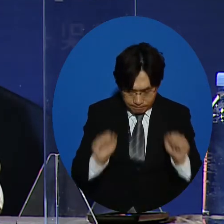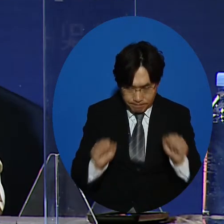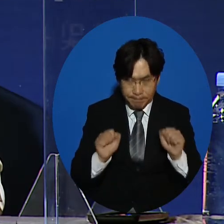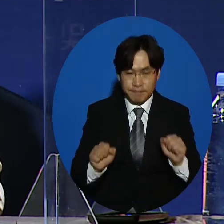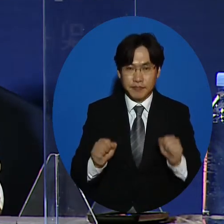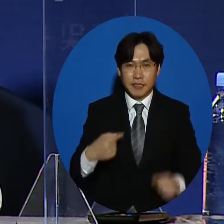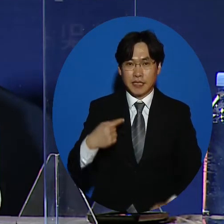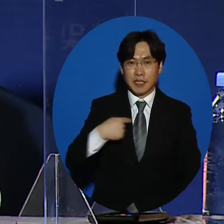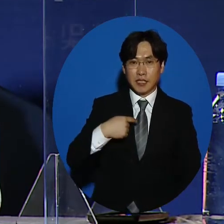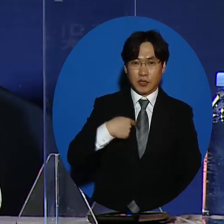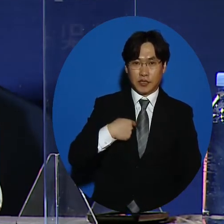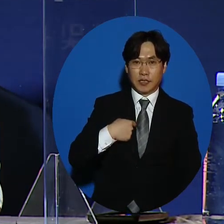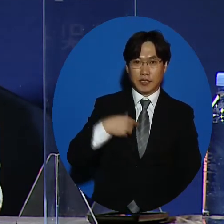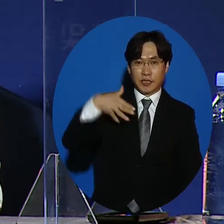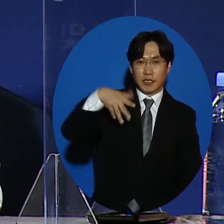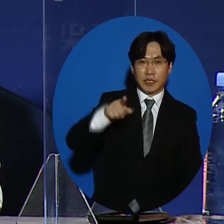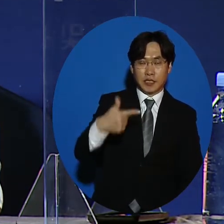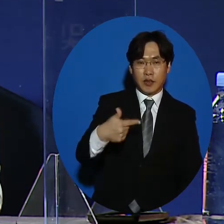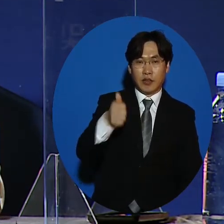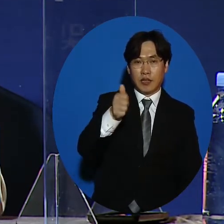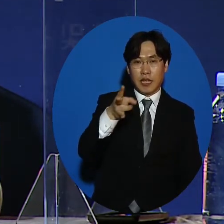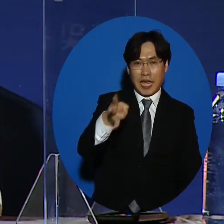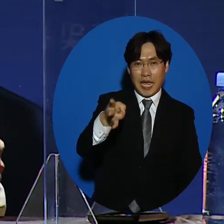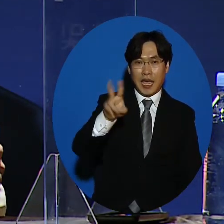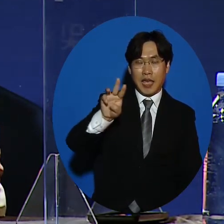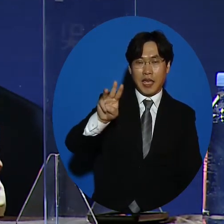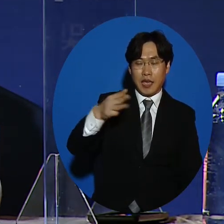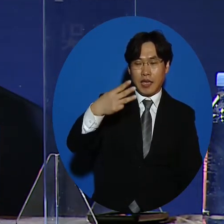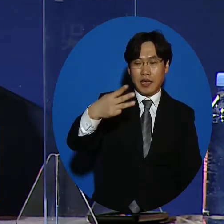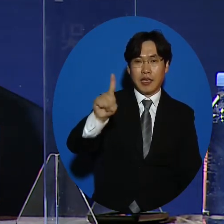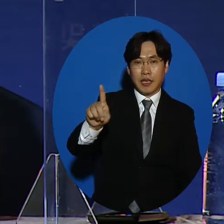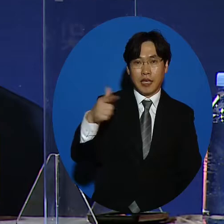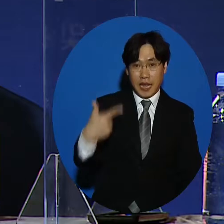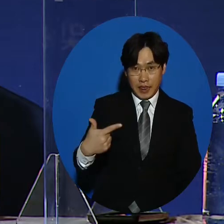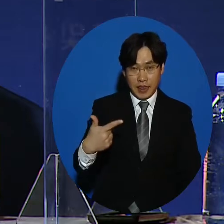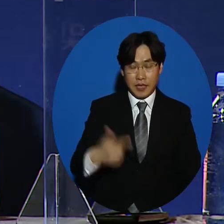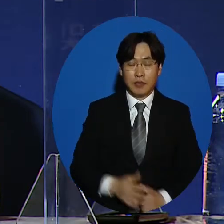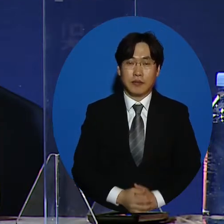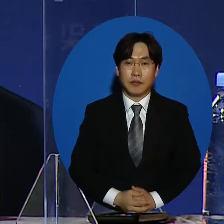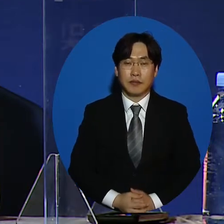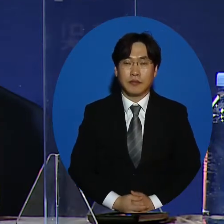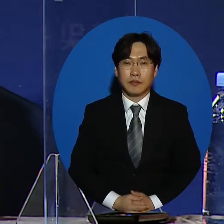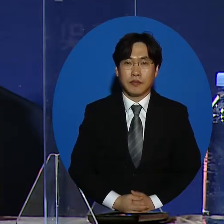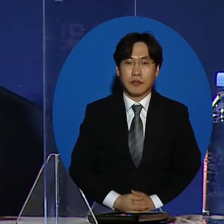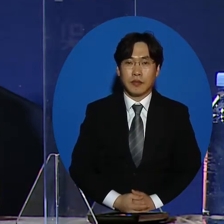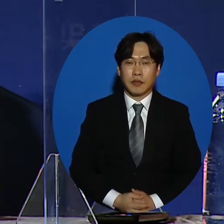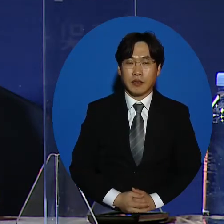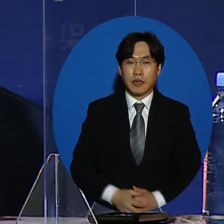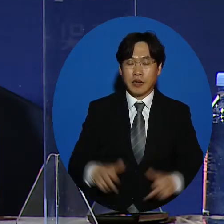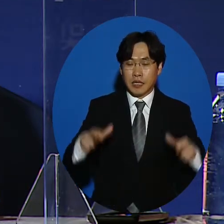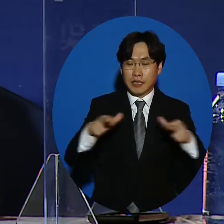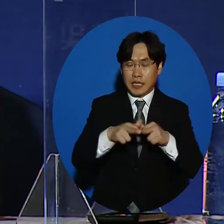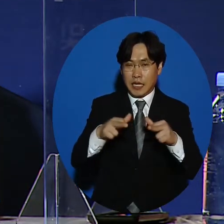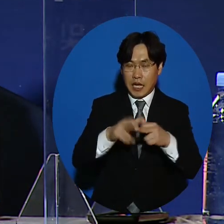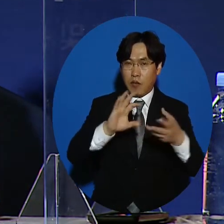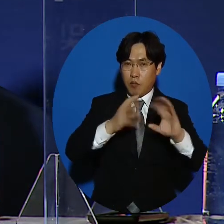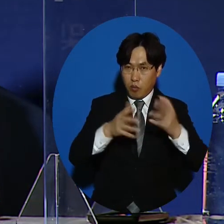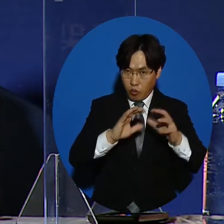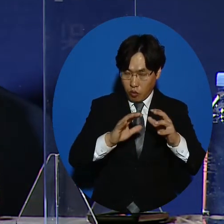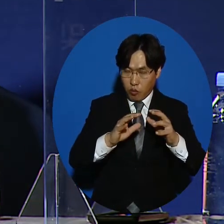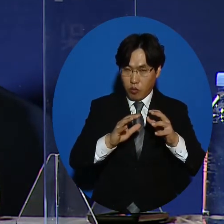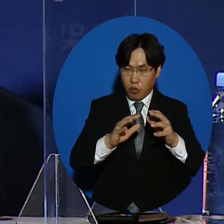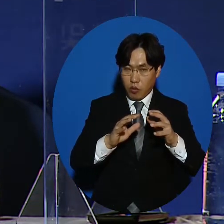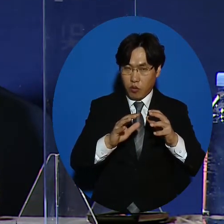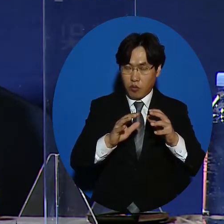안녕하십니까. 저는 위드커뮤 협동조합의 천혜란이라고 합니다. 또 이렇게 또 평창 장애 포럼에 또 이렇게